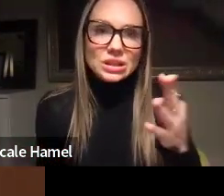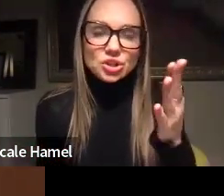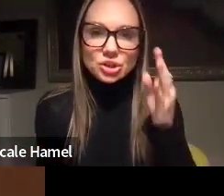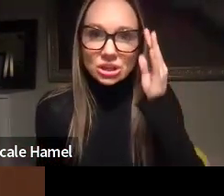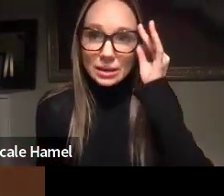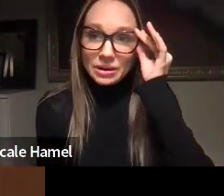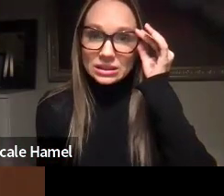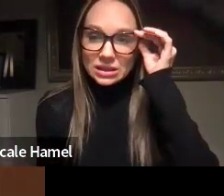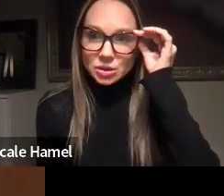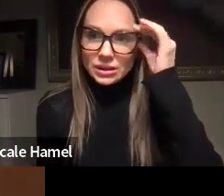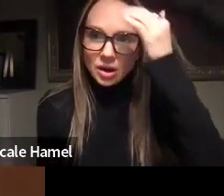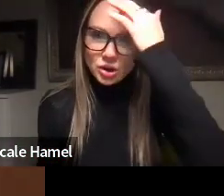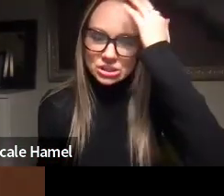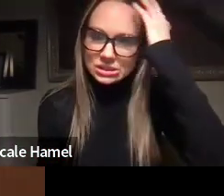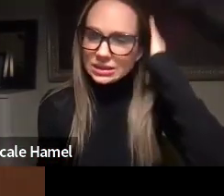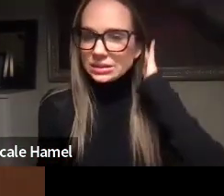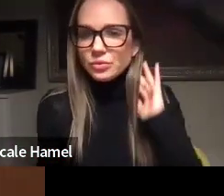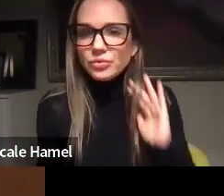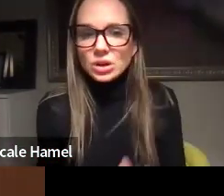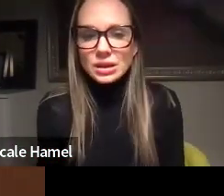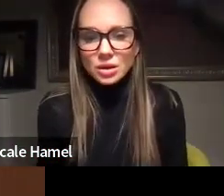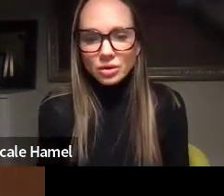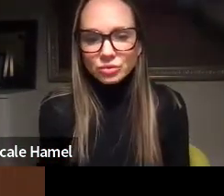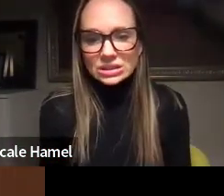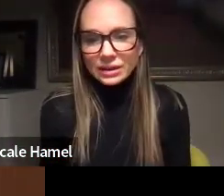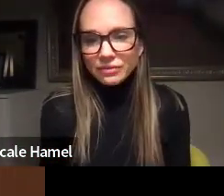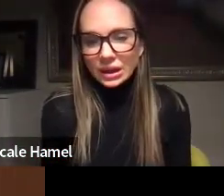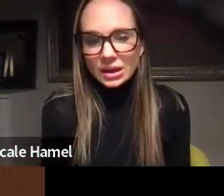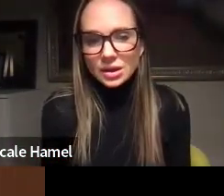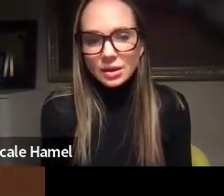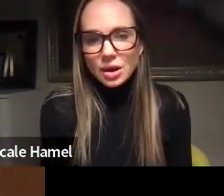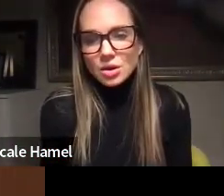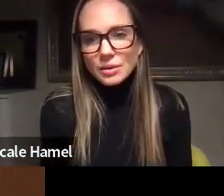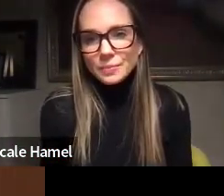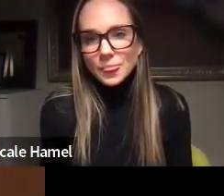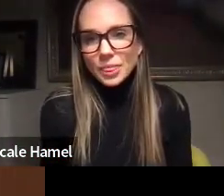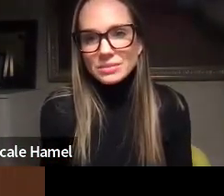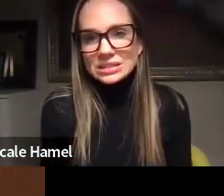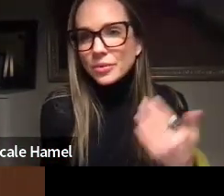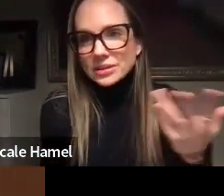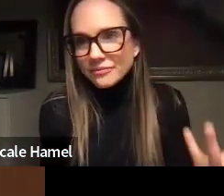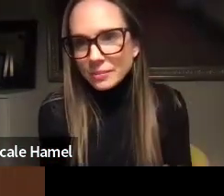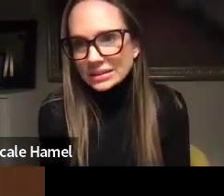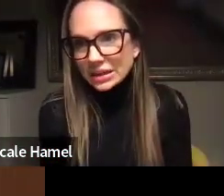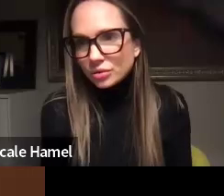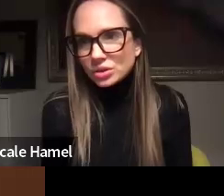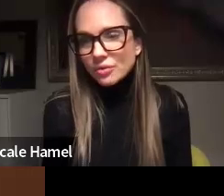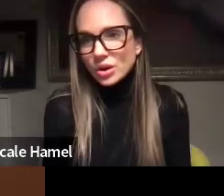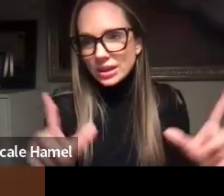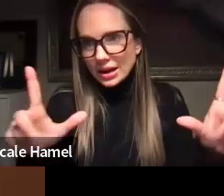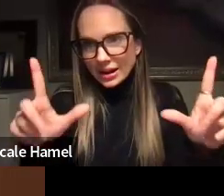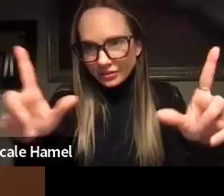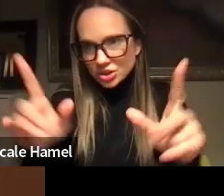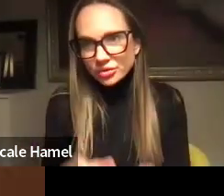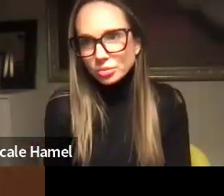trucs, déjà, je sais que la présentation, elle est enregistrée si vous voulez vous y référer. Mais ça me fait plaisir de